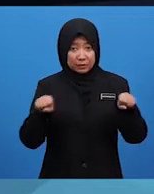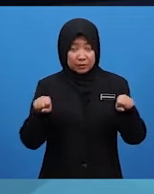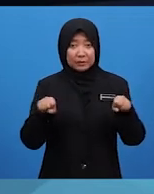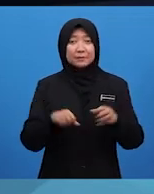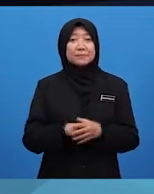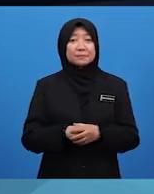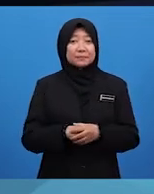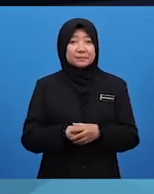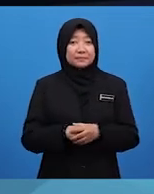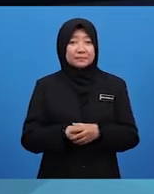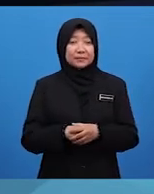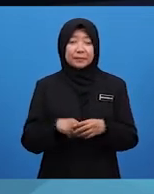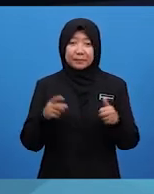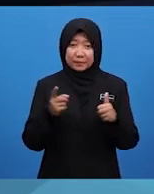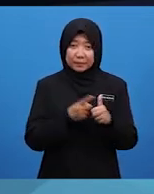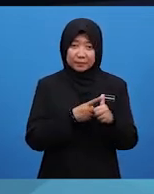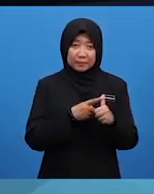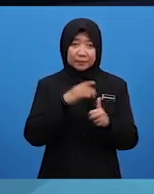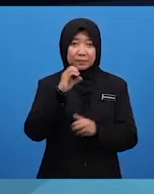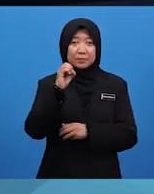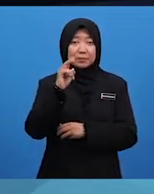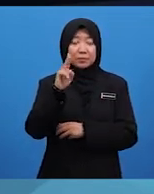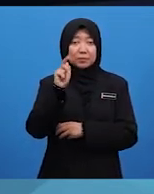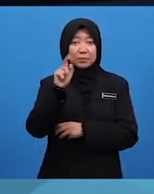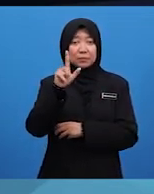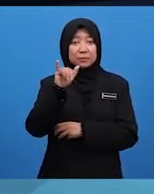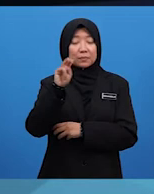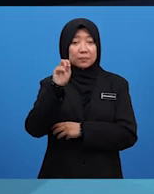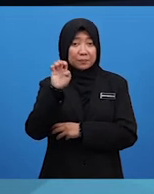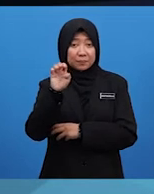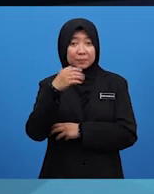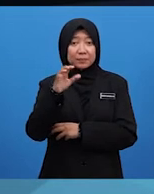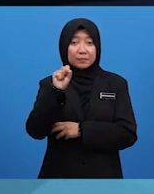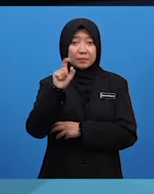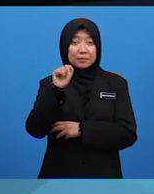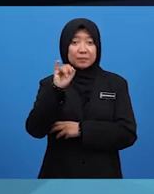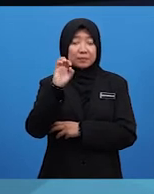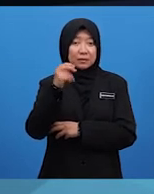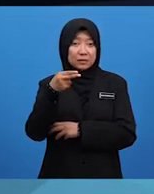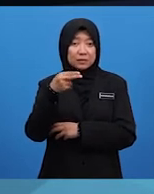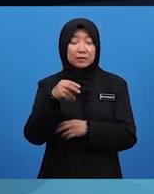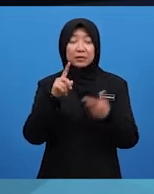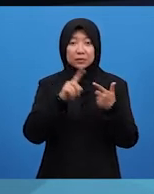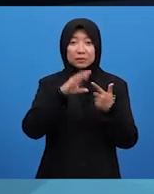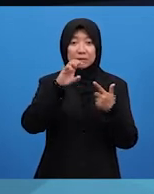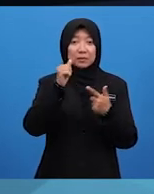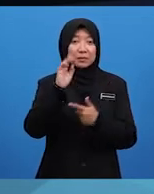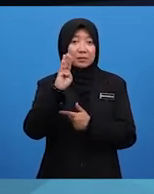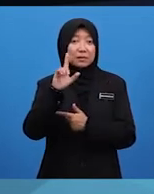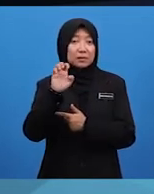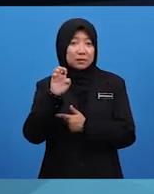ini ialah yang pertama, outline stitch. Yang kedua, cable